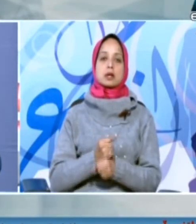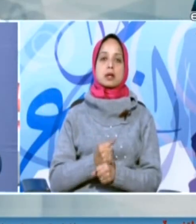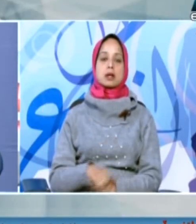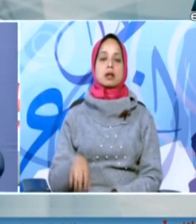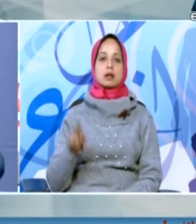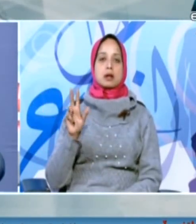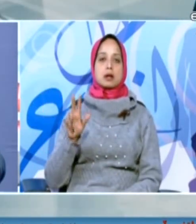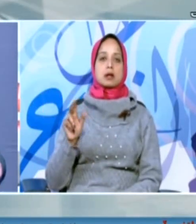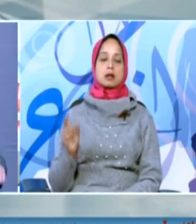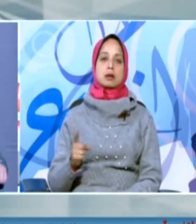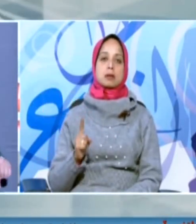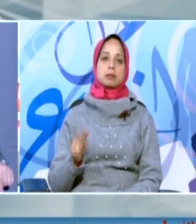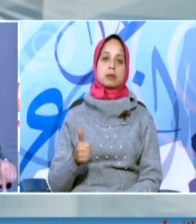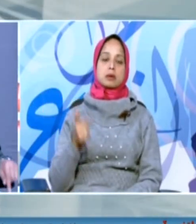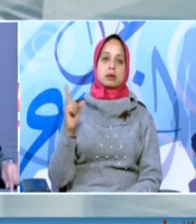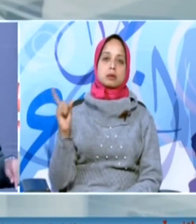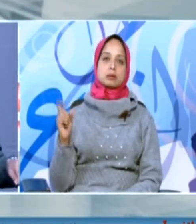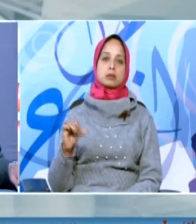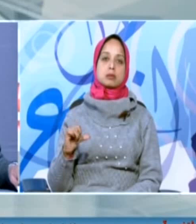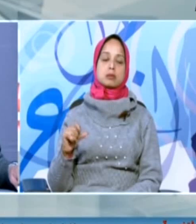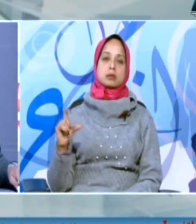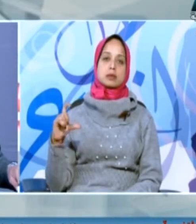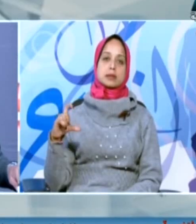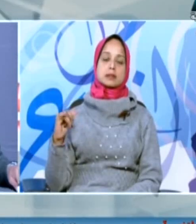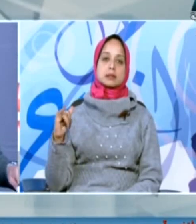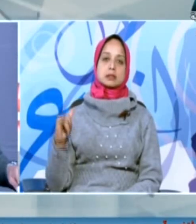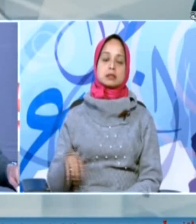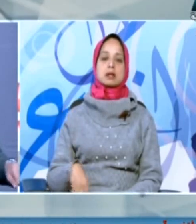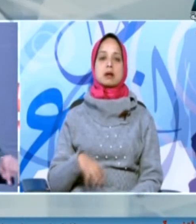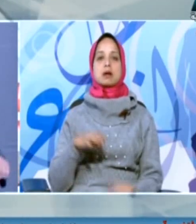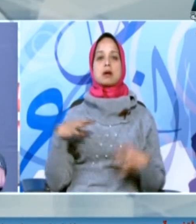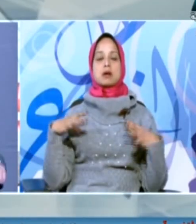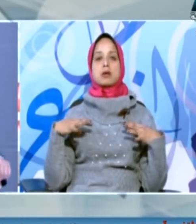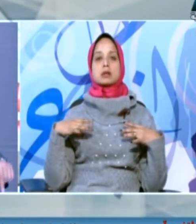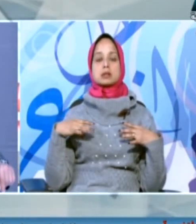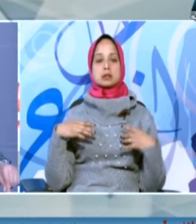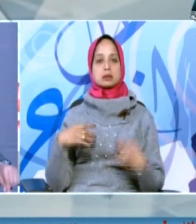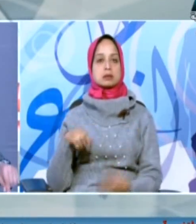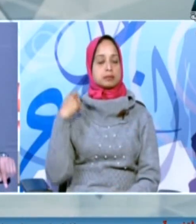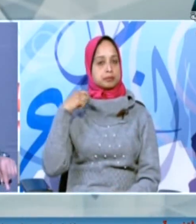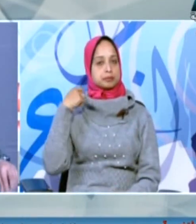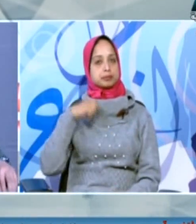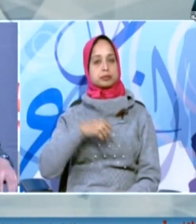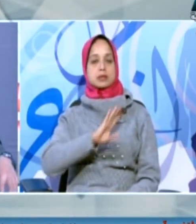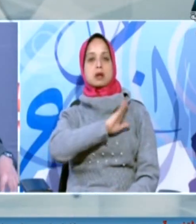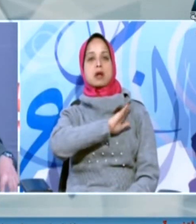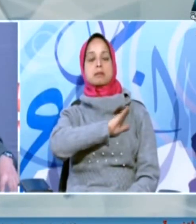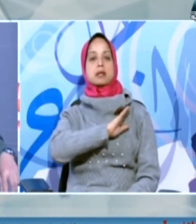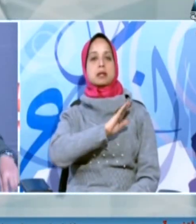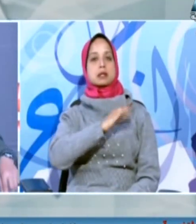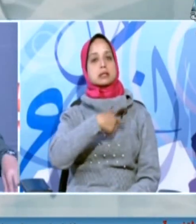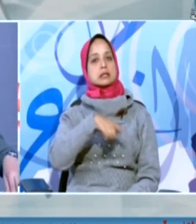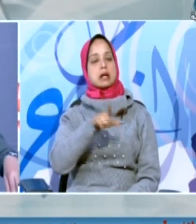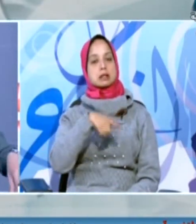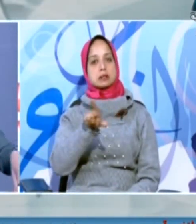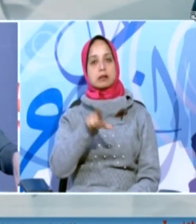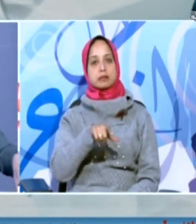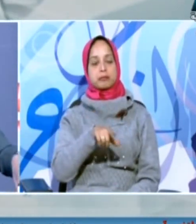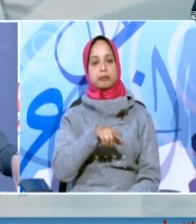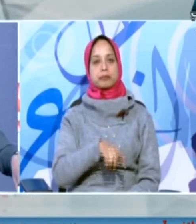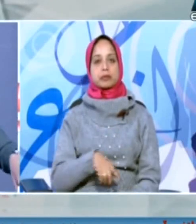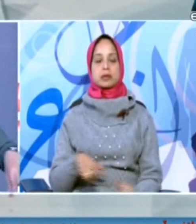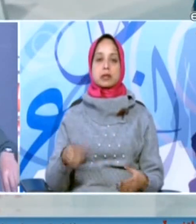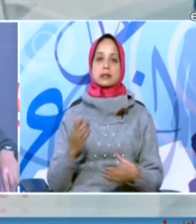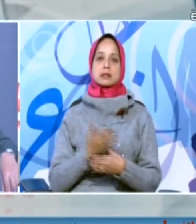ازاي؟ لما قلت تم تعيين البارود وزيرا للحربيه اثناء حركه فبراير 81، تقول العباره صح، امام التجمهر